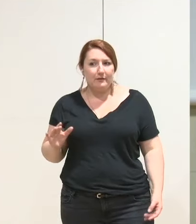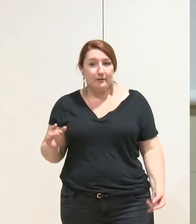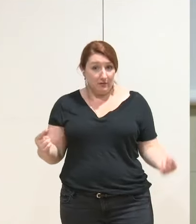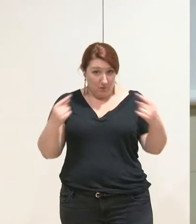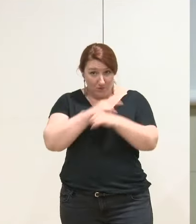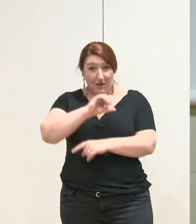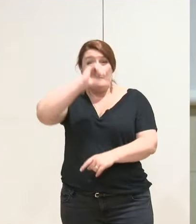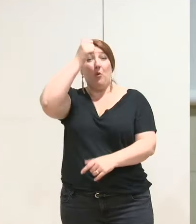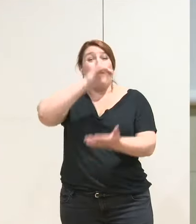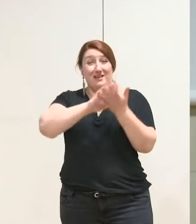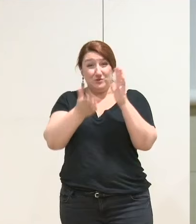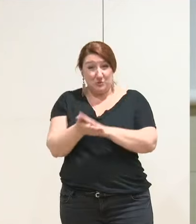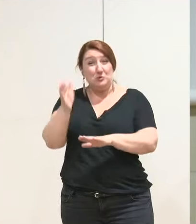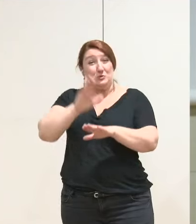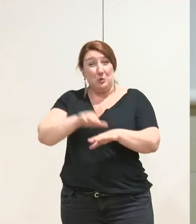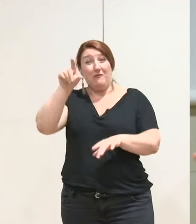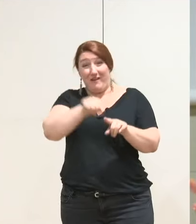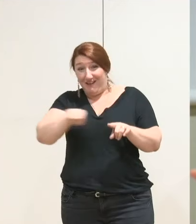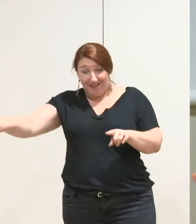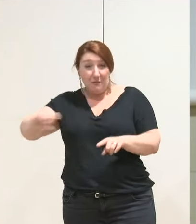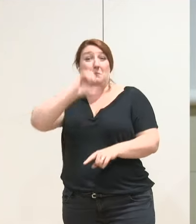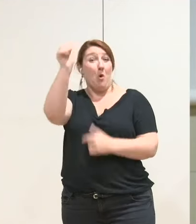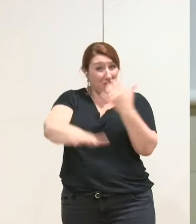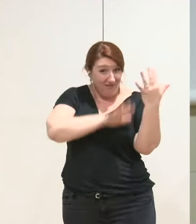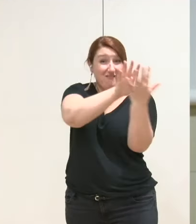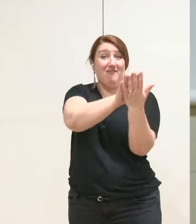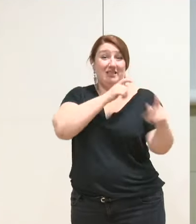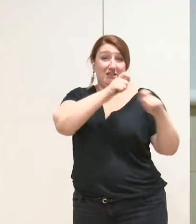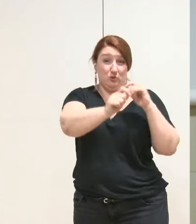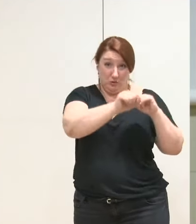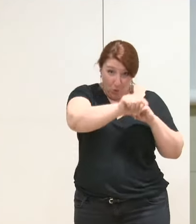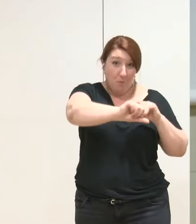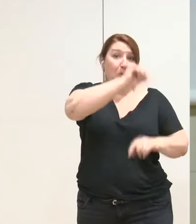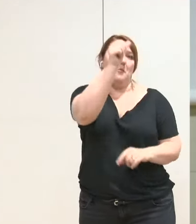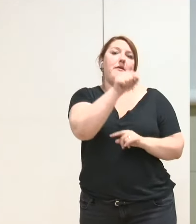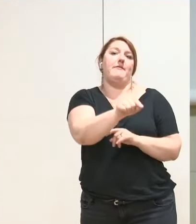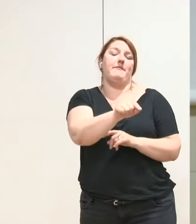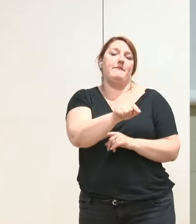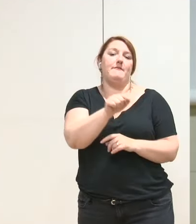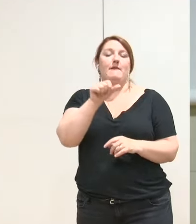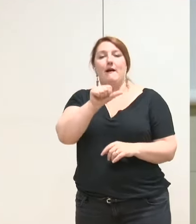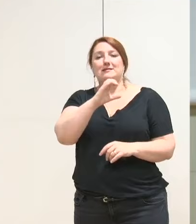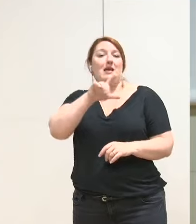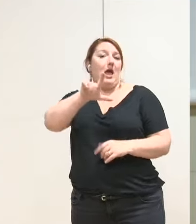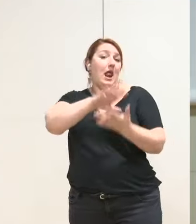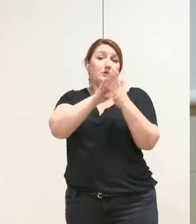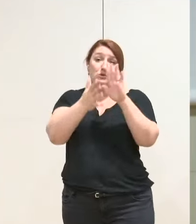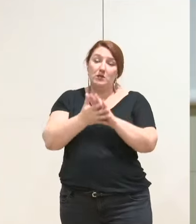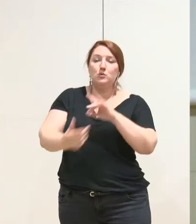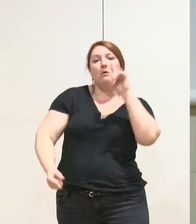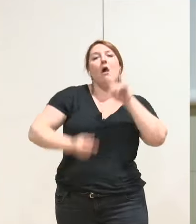association sur les 20 avec lesquels on a pu discuter considérant que c'est une association encore une fois